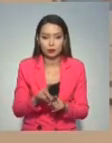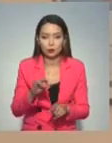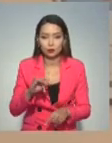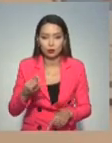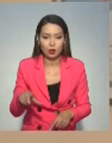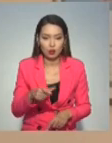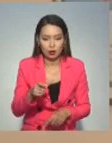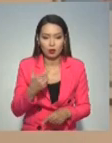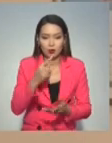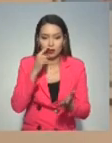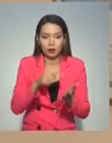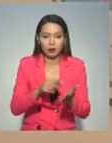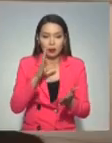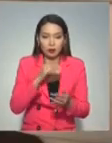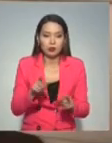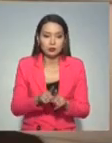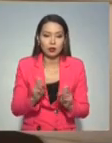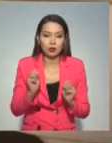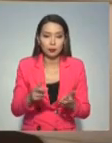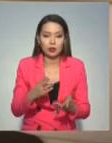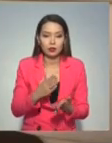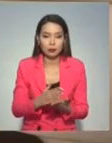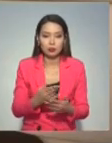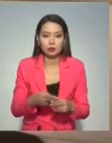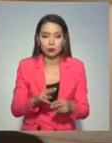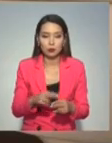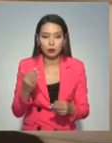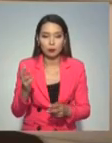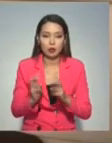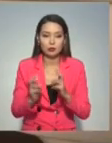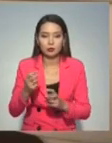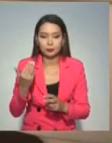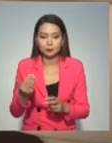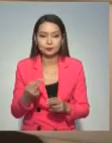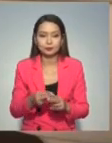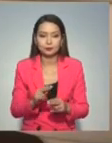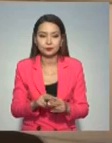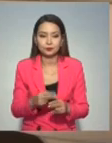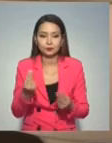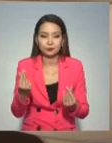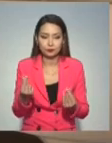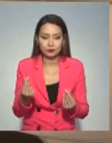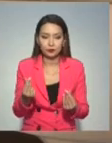мүмкін. Осында енді қаупі бар. Жаңағы кәсіпорын өзі қаражатымен жаңа